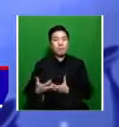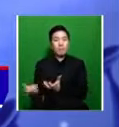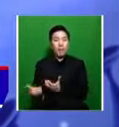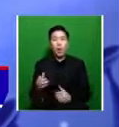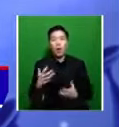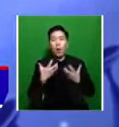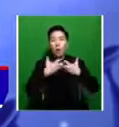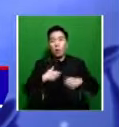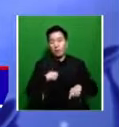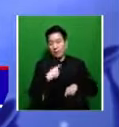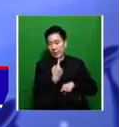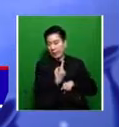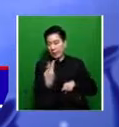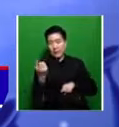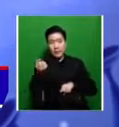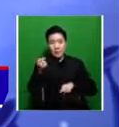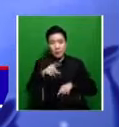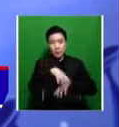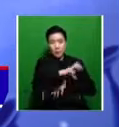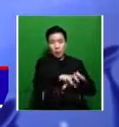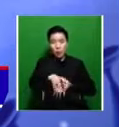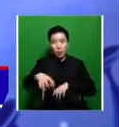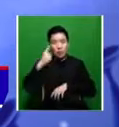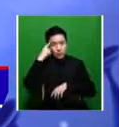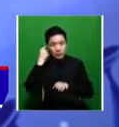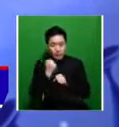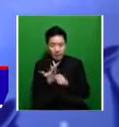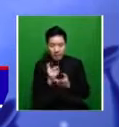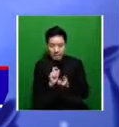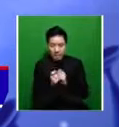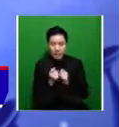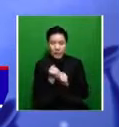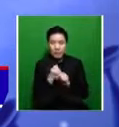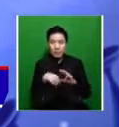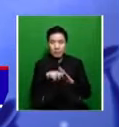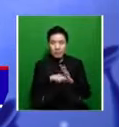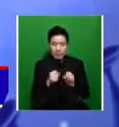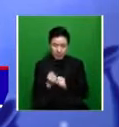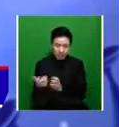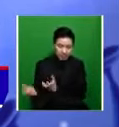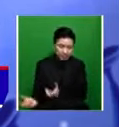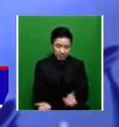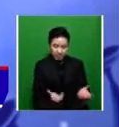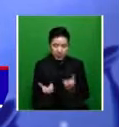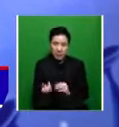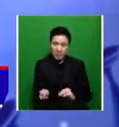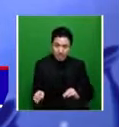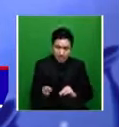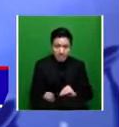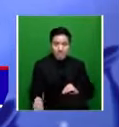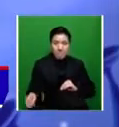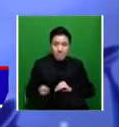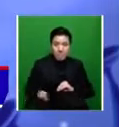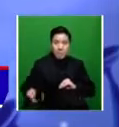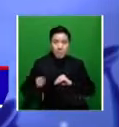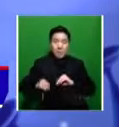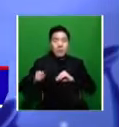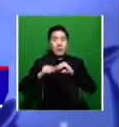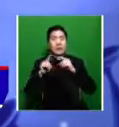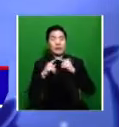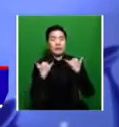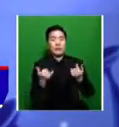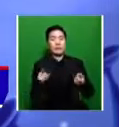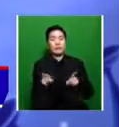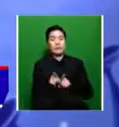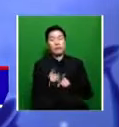ง11โรงทั่วประเทศเพื่อให้มีการปรับรายการผลิตนะคะให้มากขึ้นซึ่งจ